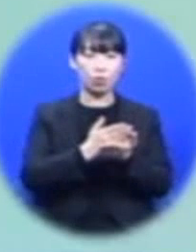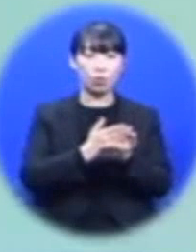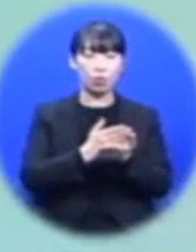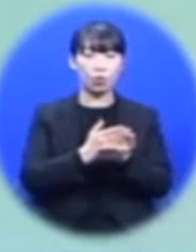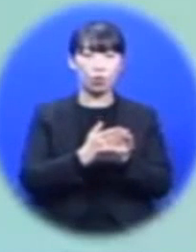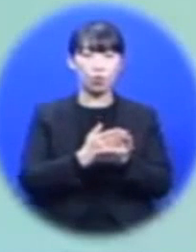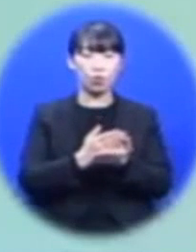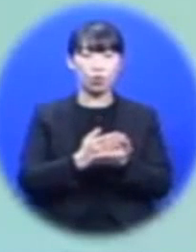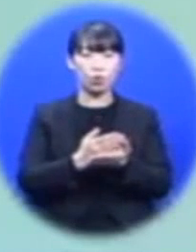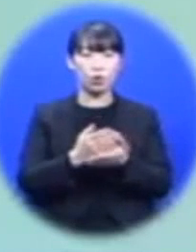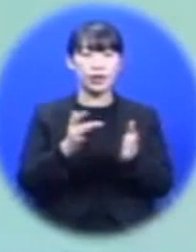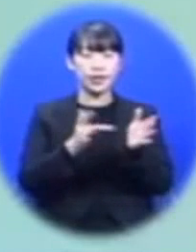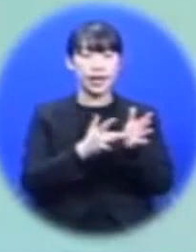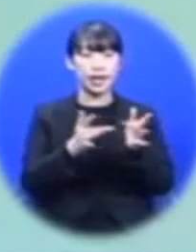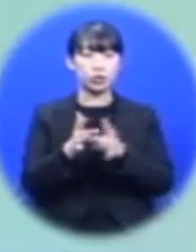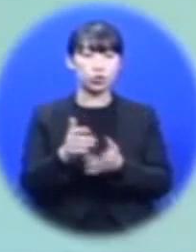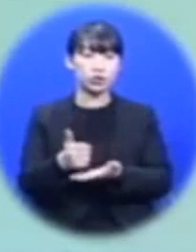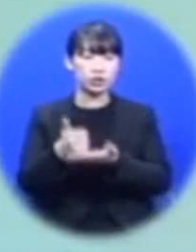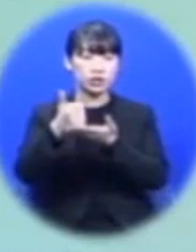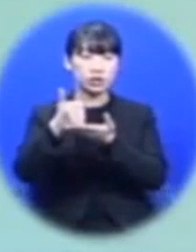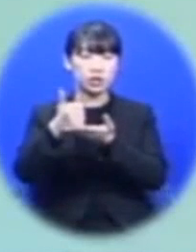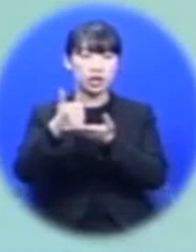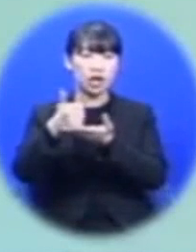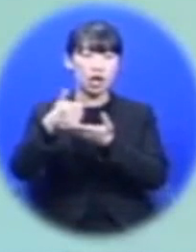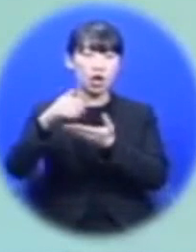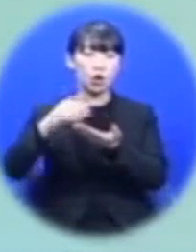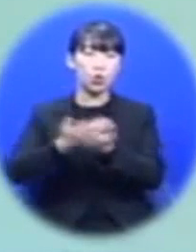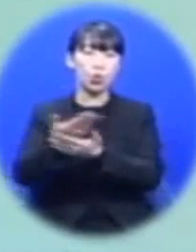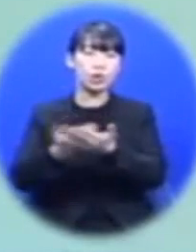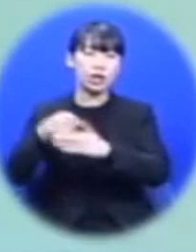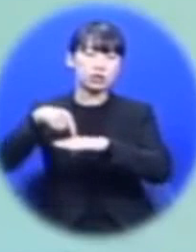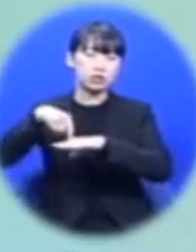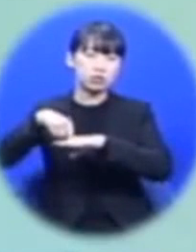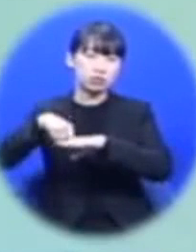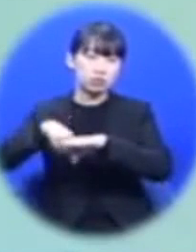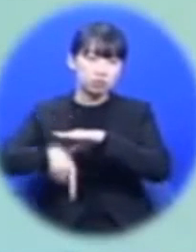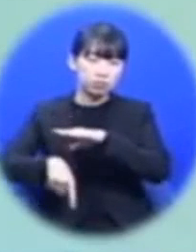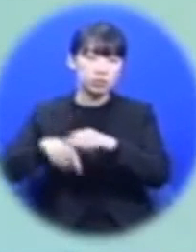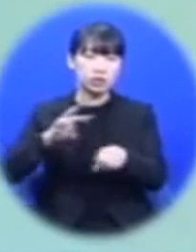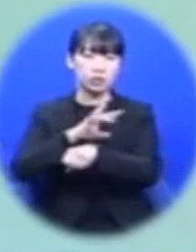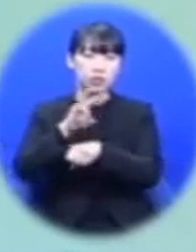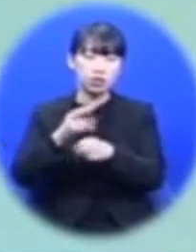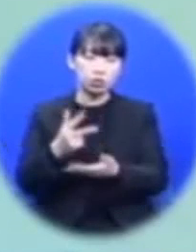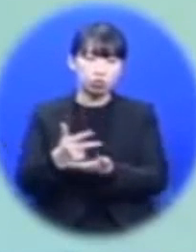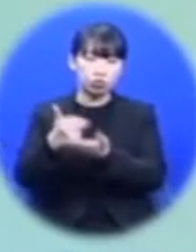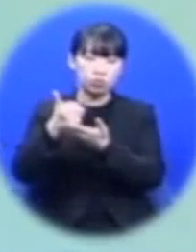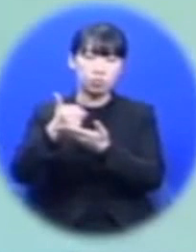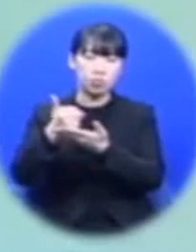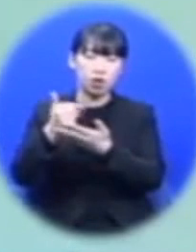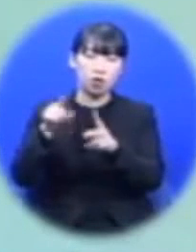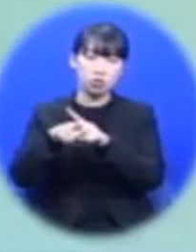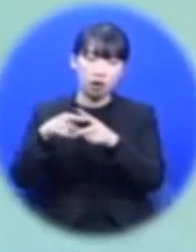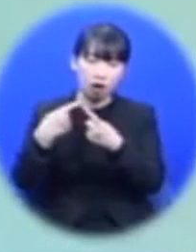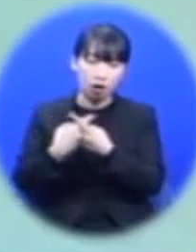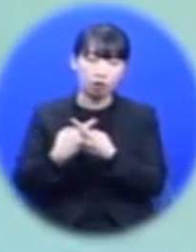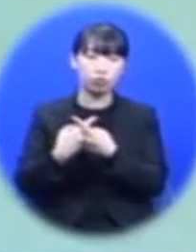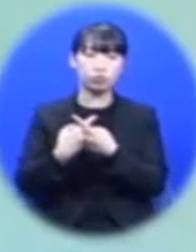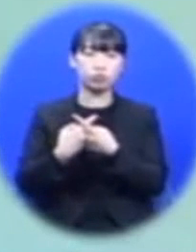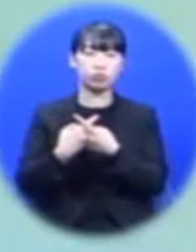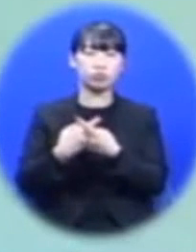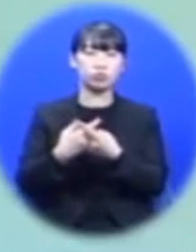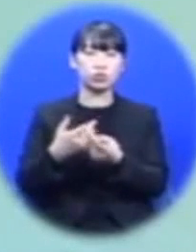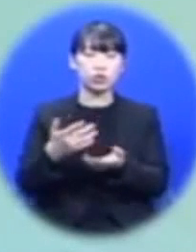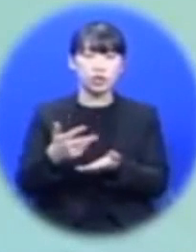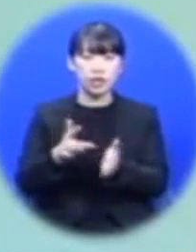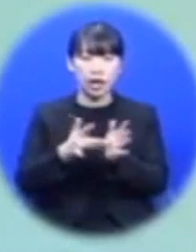주님 그래서 주님과 깊이 교제하며 24시간 주님을 바라보며 예수님 한 분이면 충분한 믿음으로